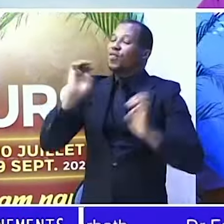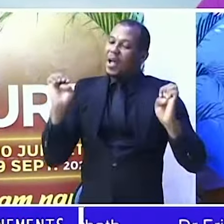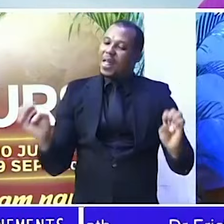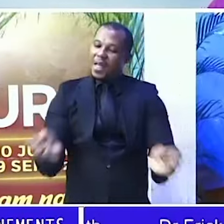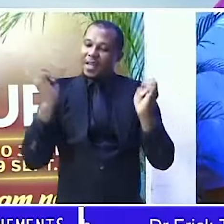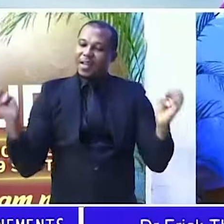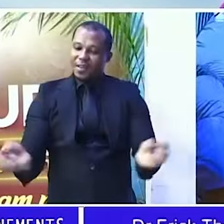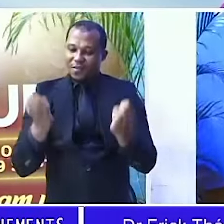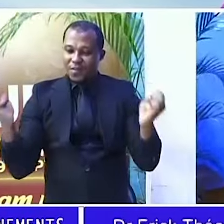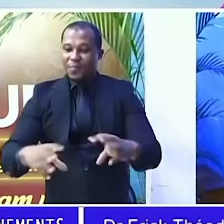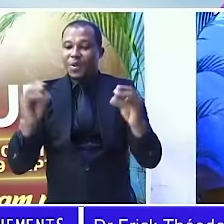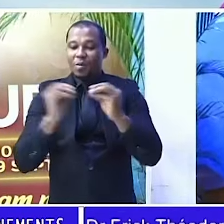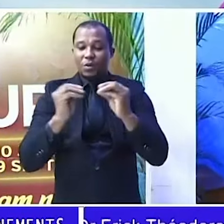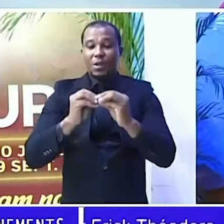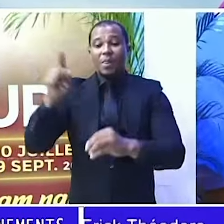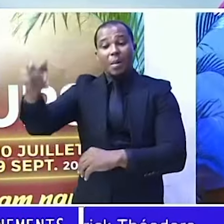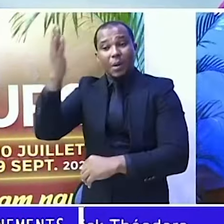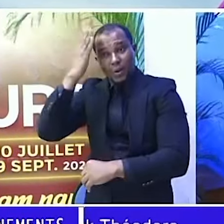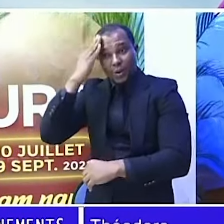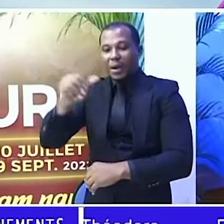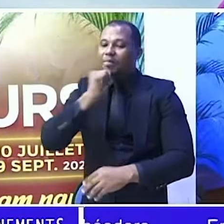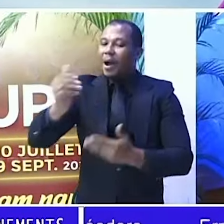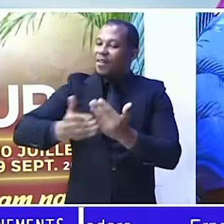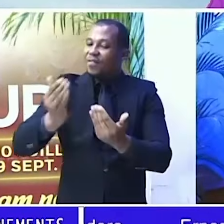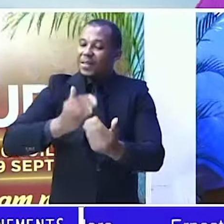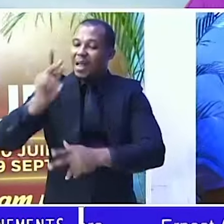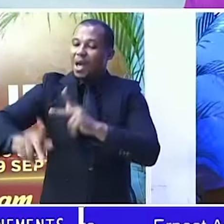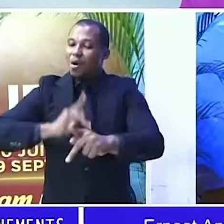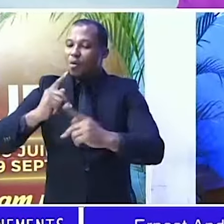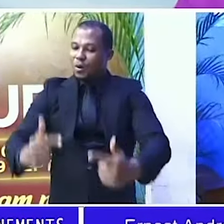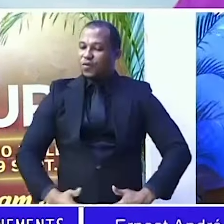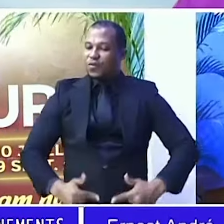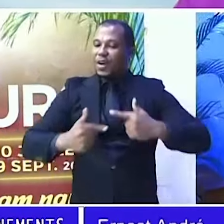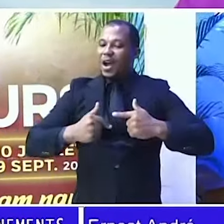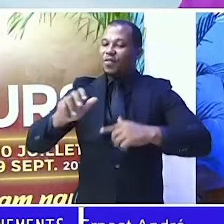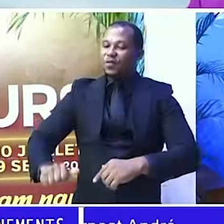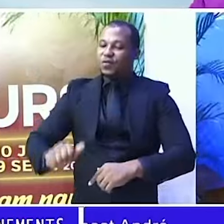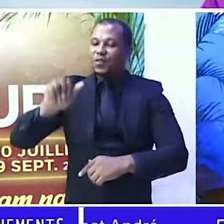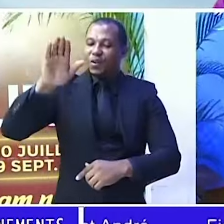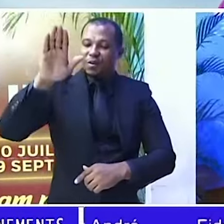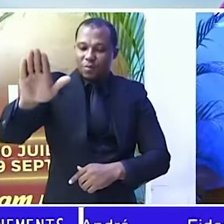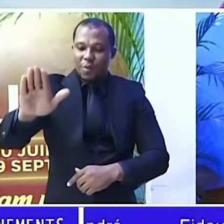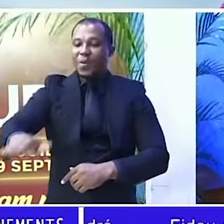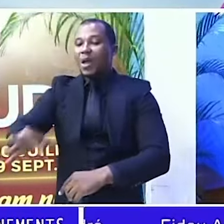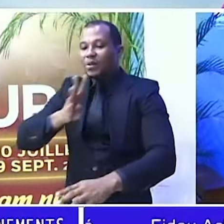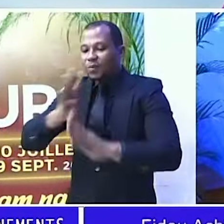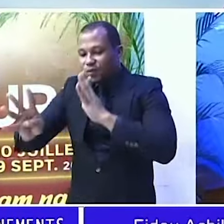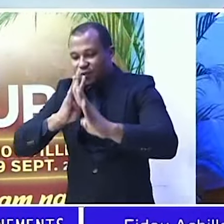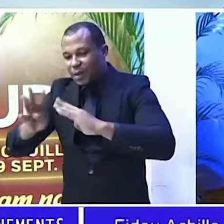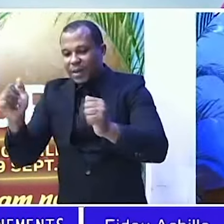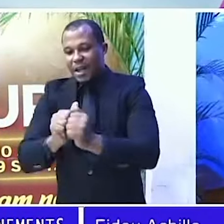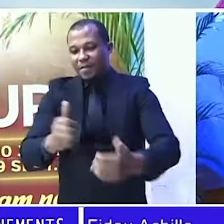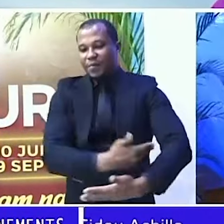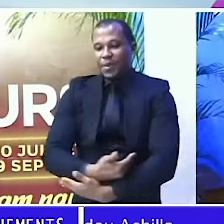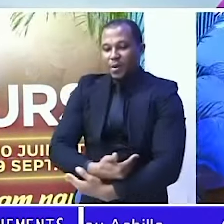Maxime. Nous connaissons pas facile pour mon cap vivre à l'étranger, mais cherchons façon, font-y parler avec petit tout.